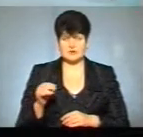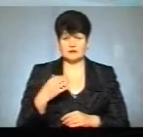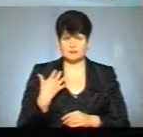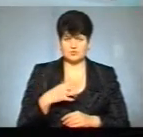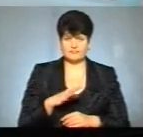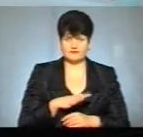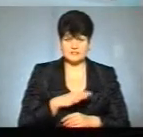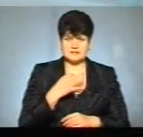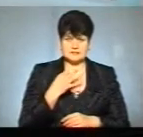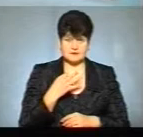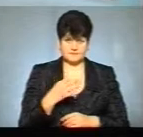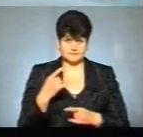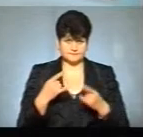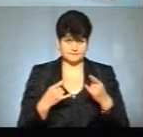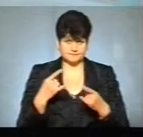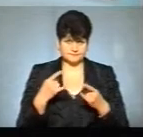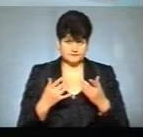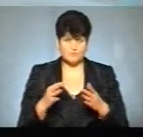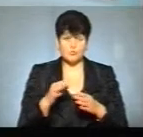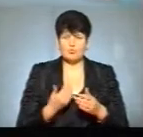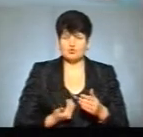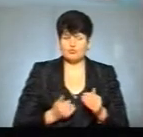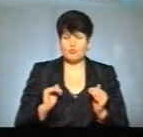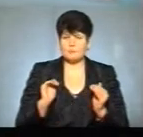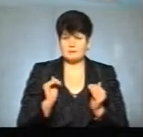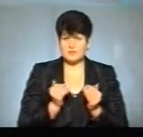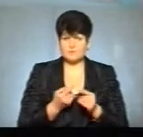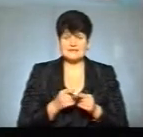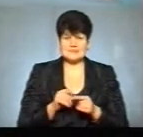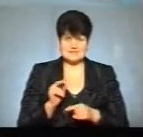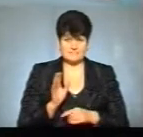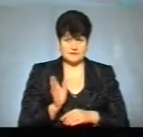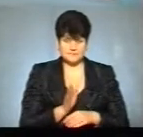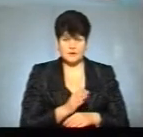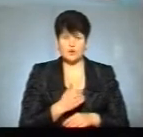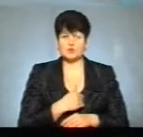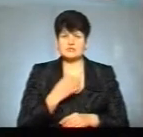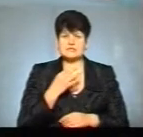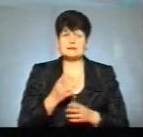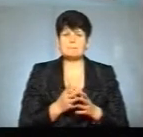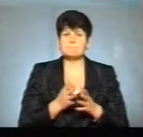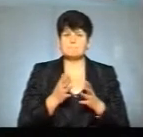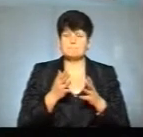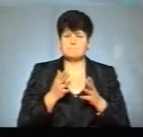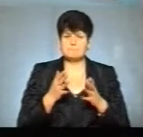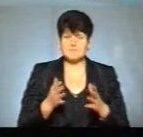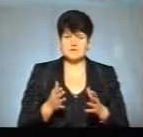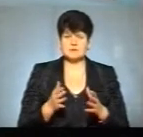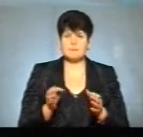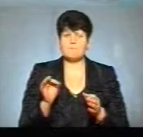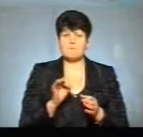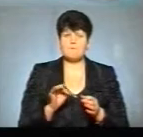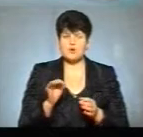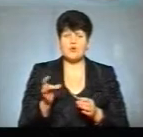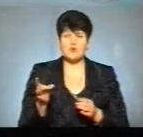на екран, про прожиткові мінімуми, власне, ці цифри. Я хочу сказати про розказати про розміри